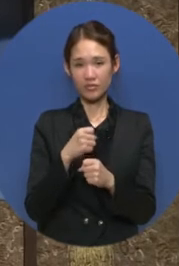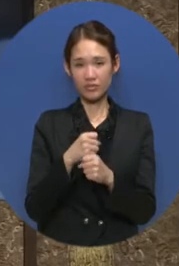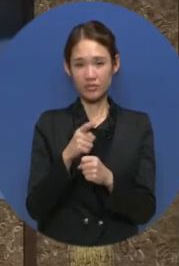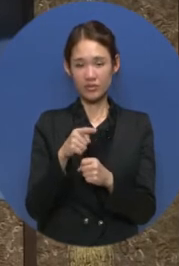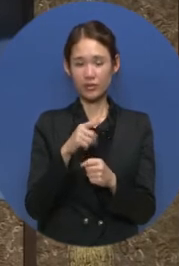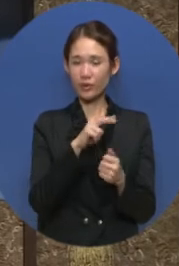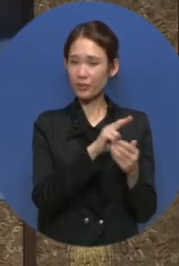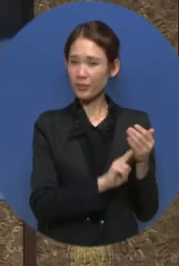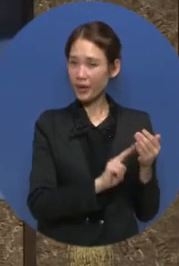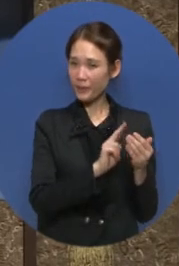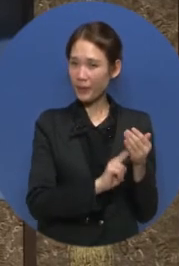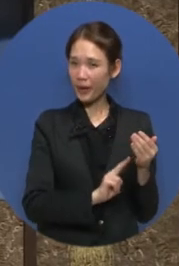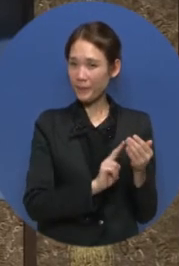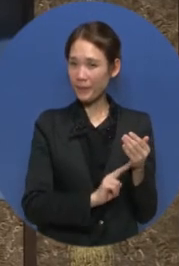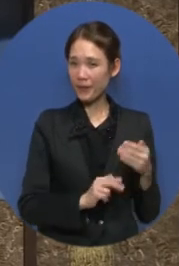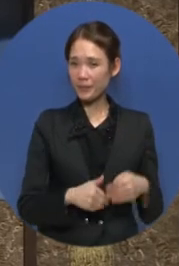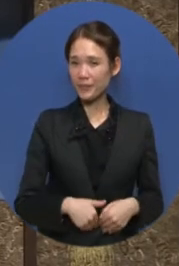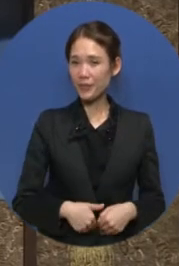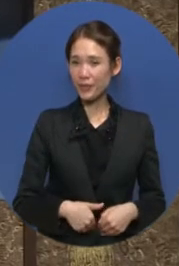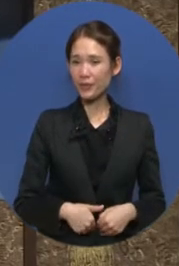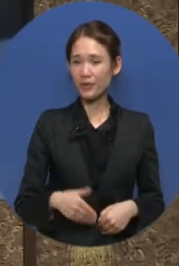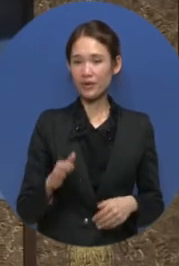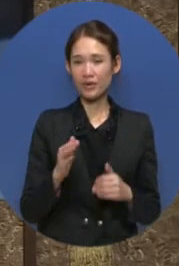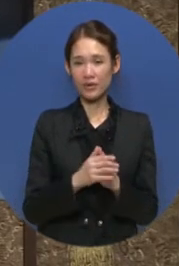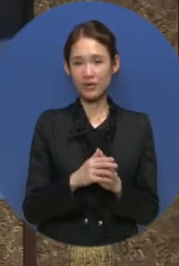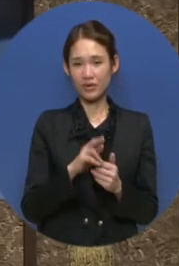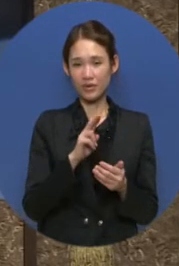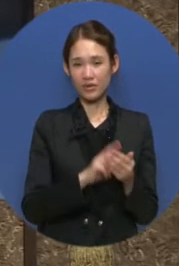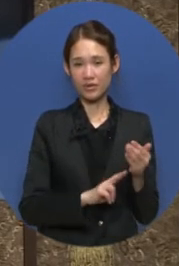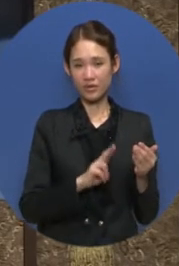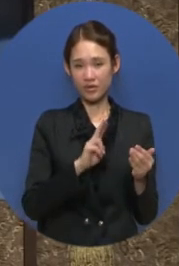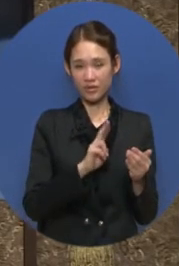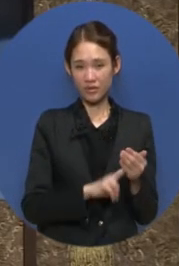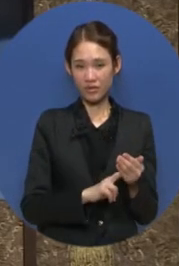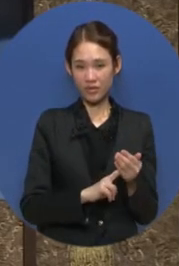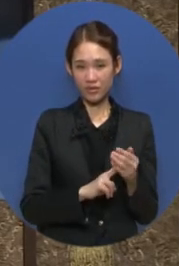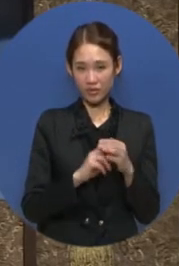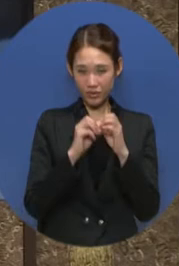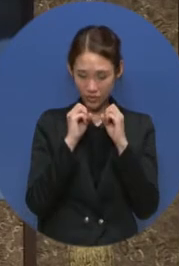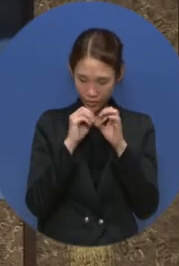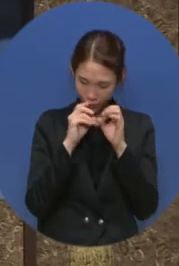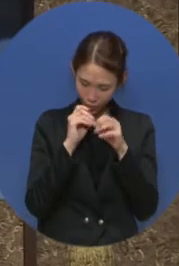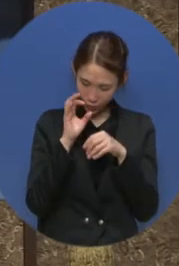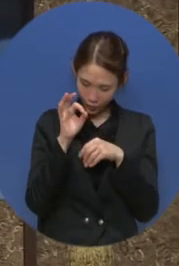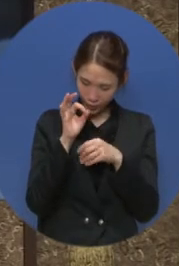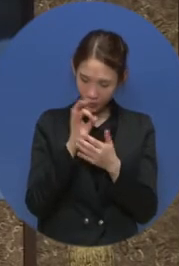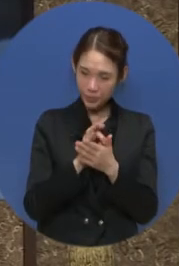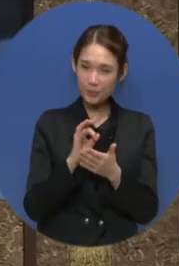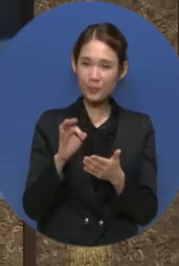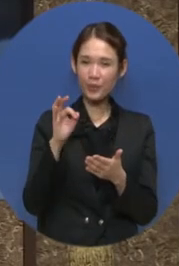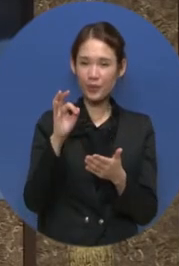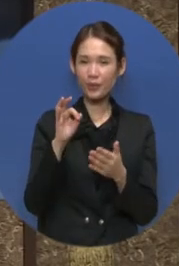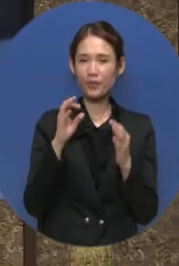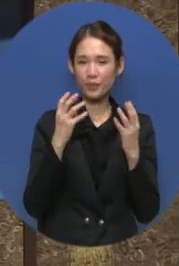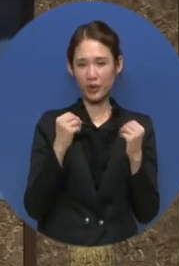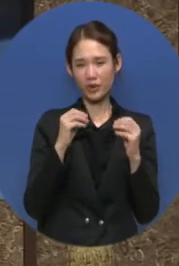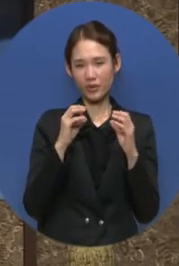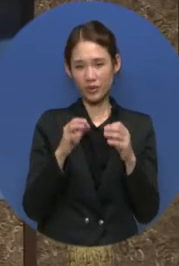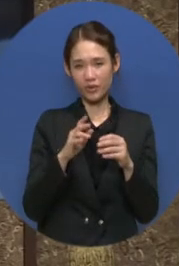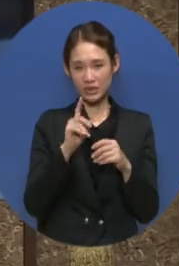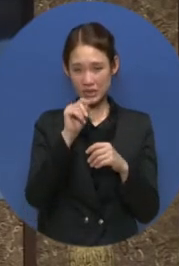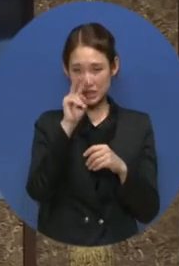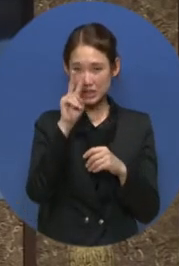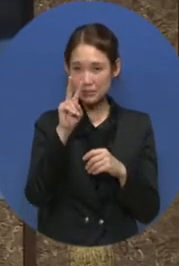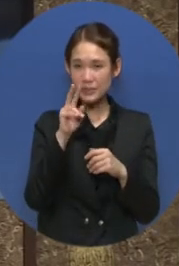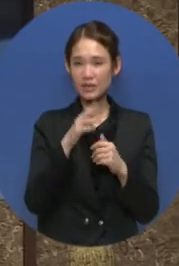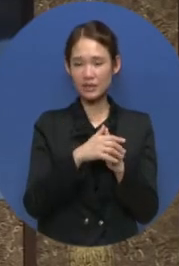나오면 요거를 이제 판매를 해야 되는데 예. 판매하는 게 이게 이제 홍보비는 이제 비용이 또 많이 들어가잖아요.